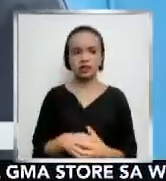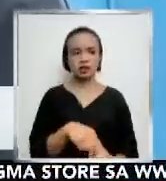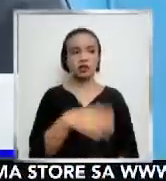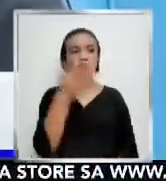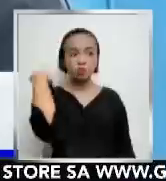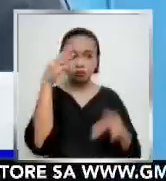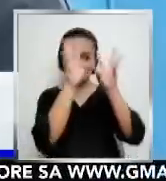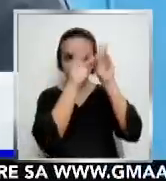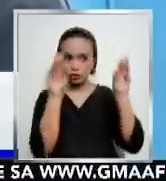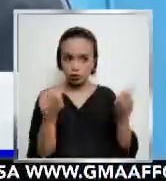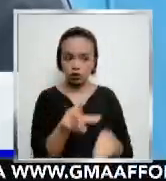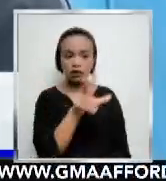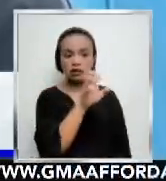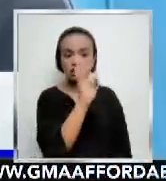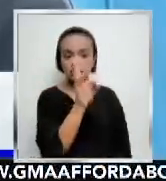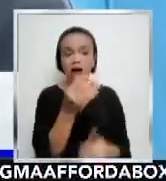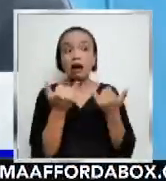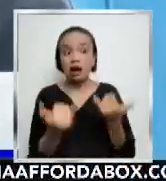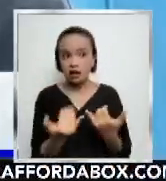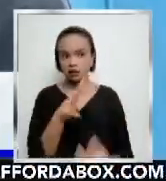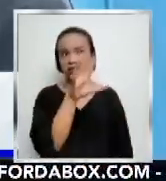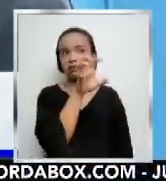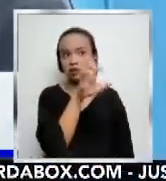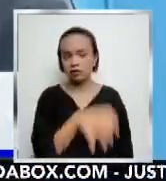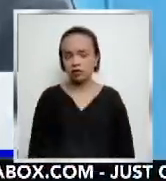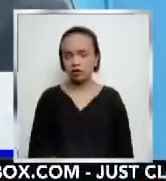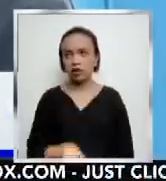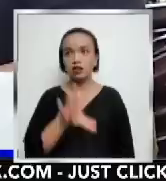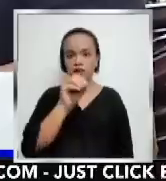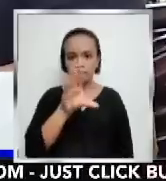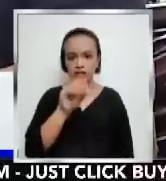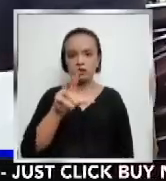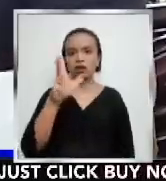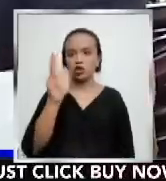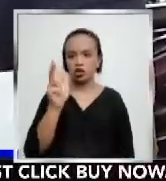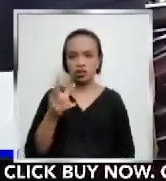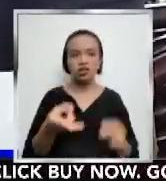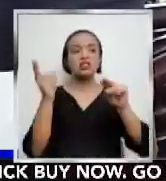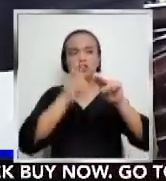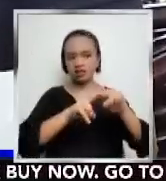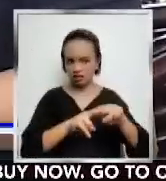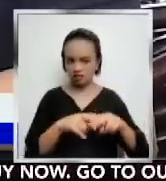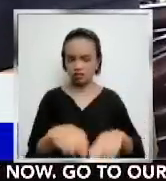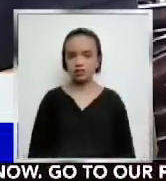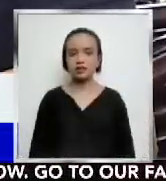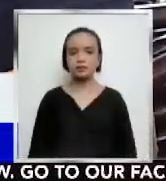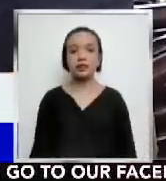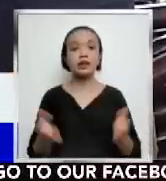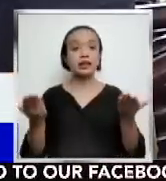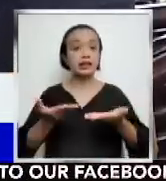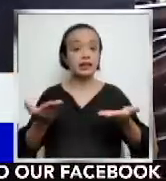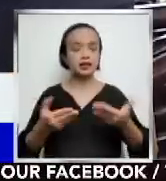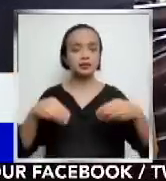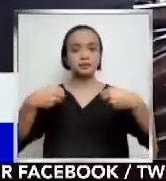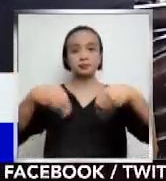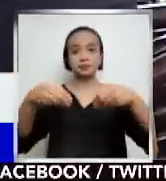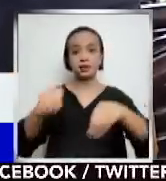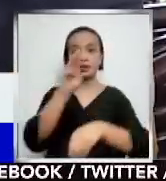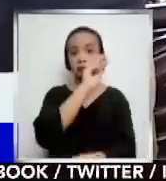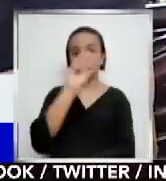na. Araw-araw po, halos 50-30 ang tinataas. Dito sa Pitil Market sa Maynila, umaabot na